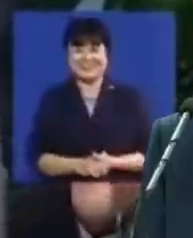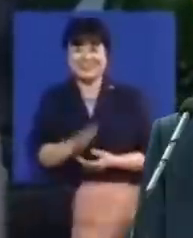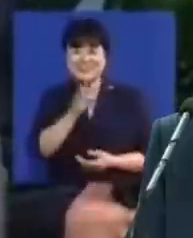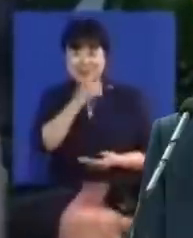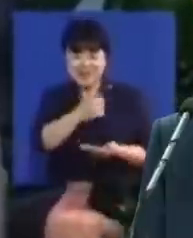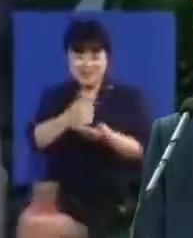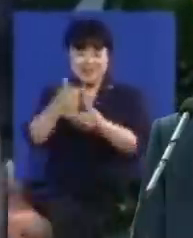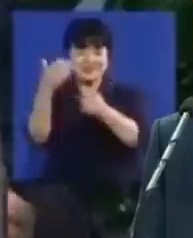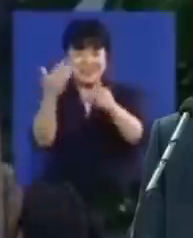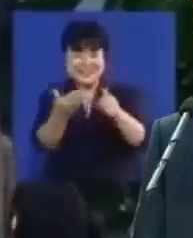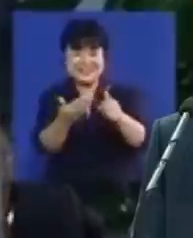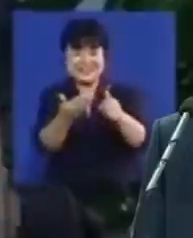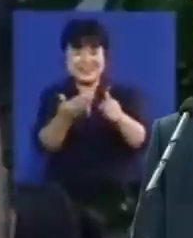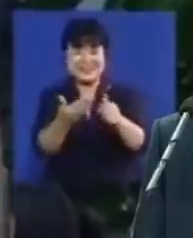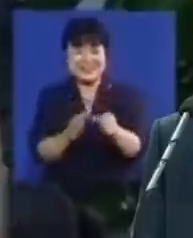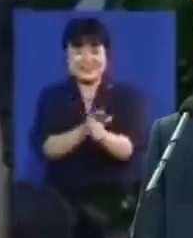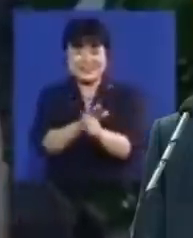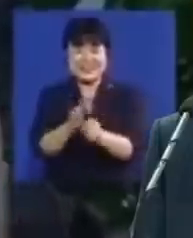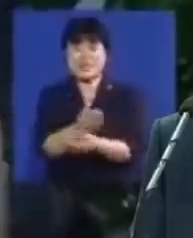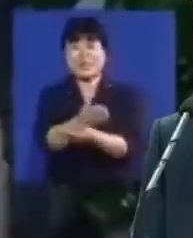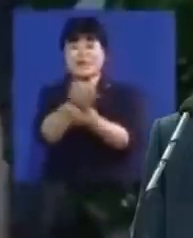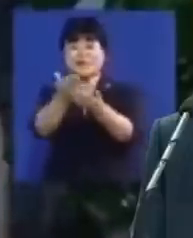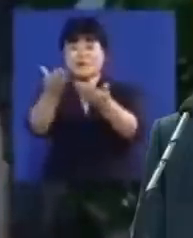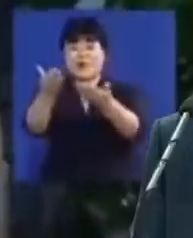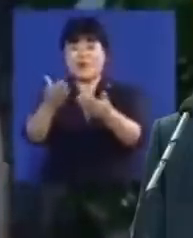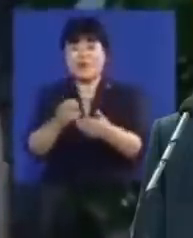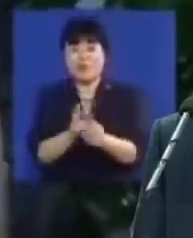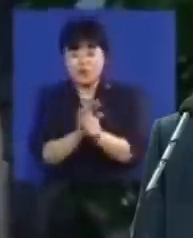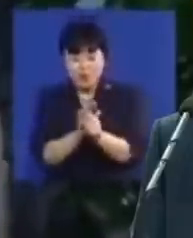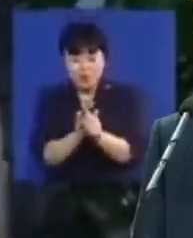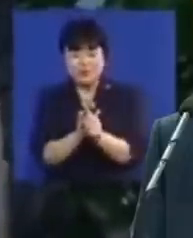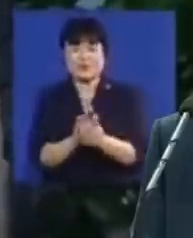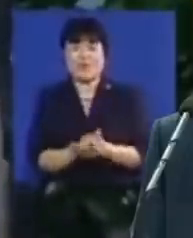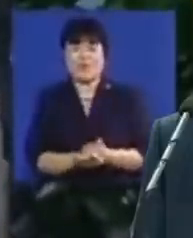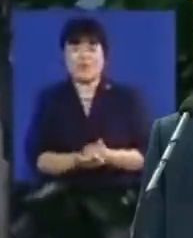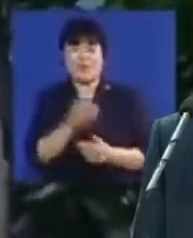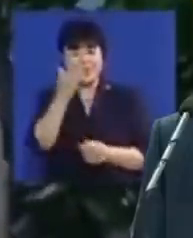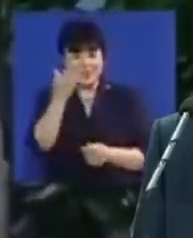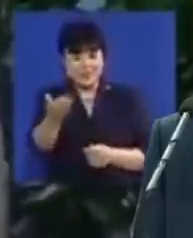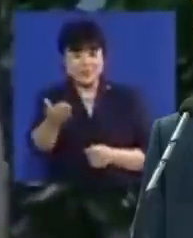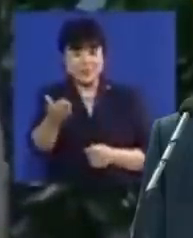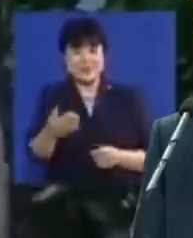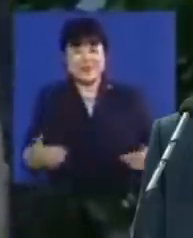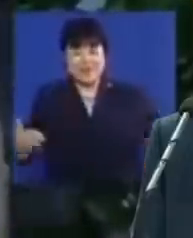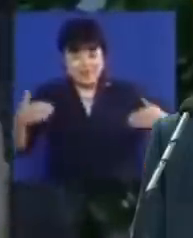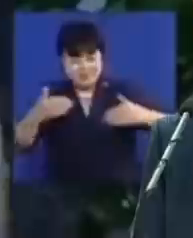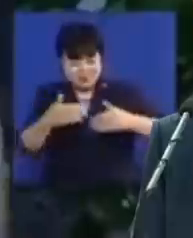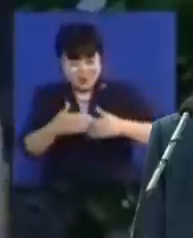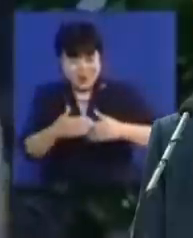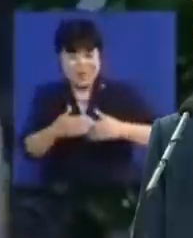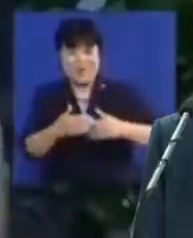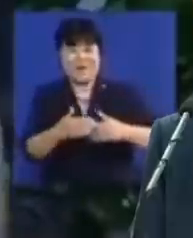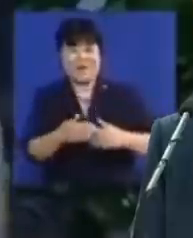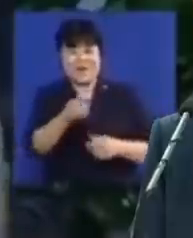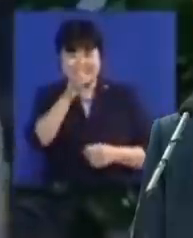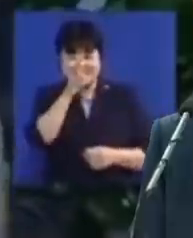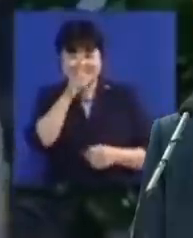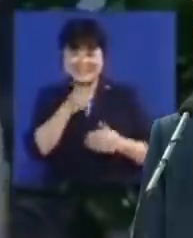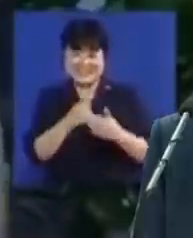이렇게 주님이 사랑을 베풀고 돌보시며 여러분을 품에 품고